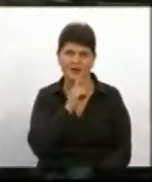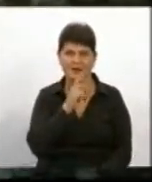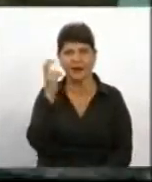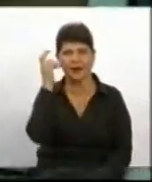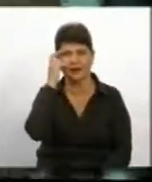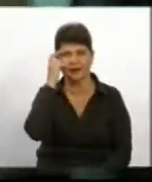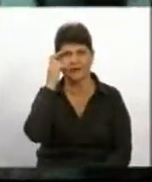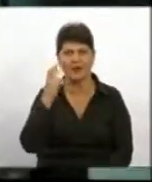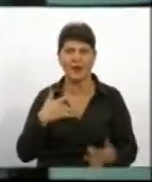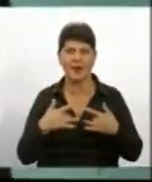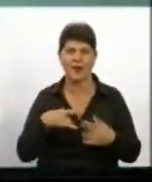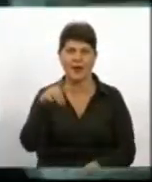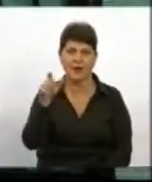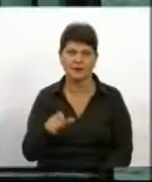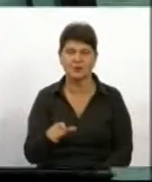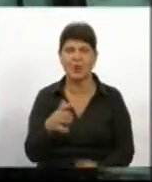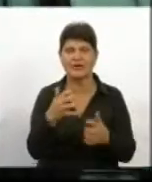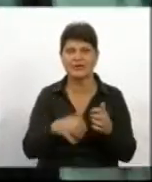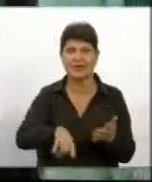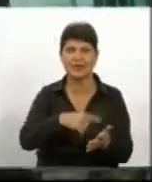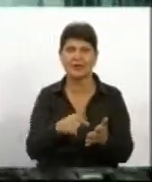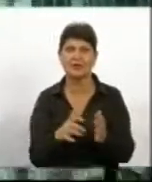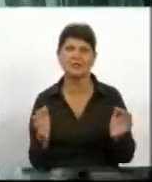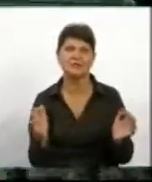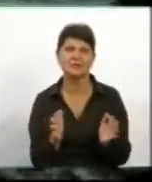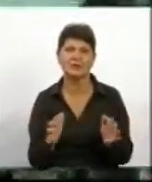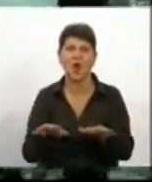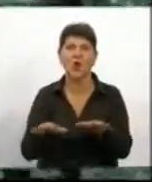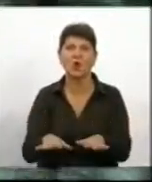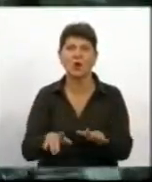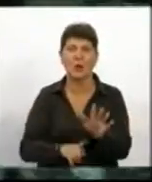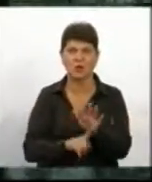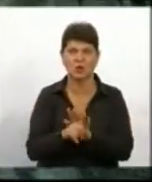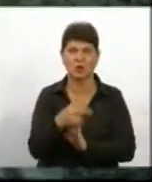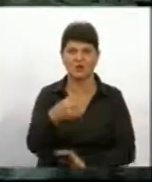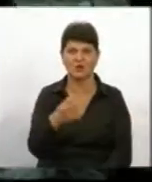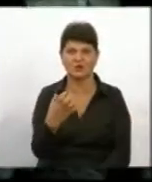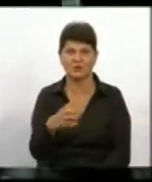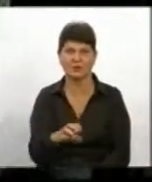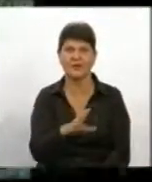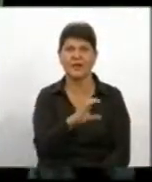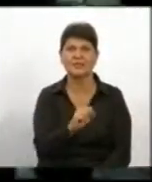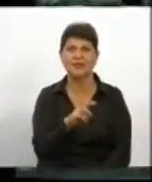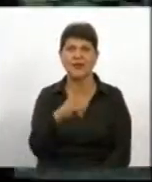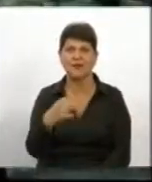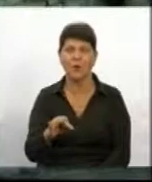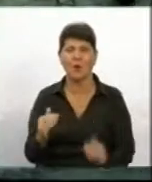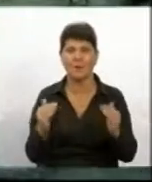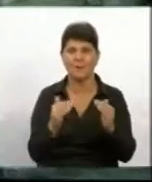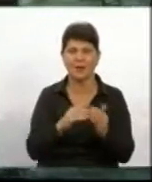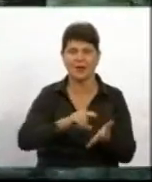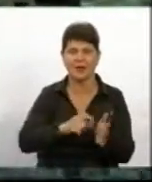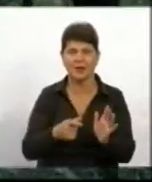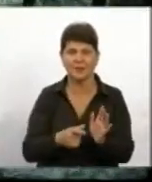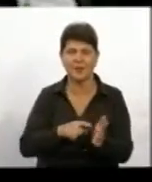актори. Зйомки проходили у середмісті, де збереглися локації початку 20-го століття – готель «Савой», приміщення білої зали